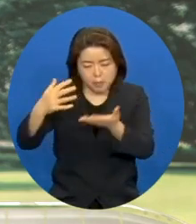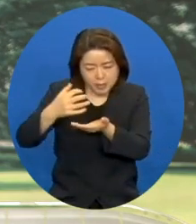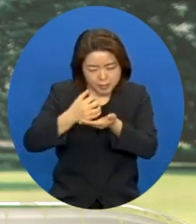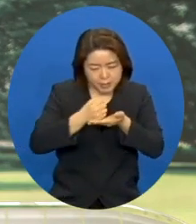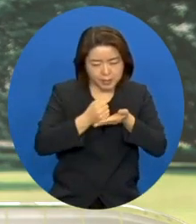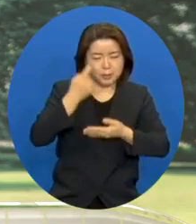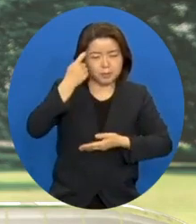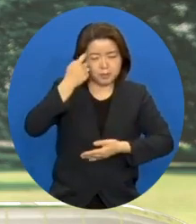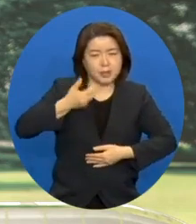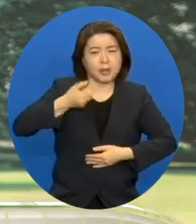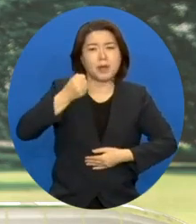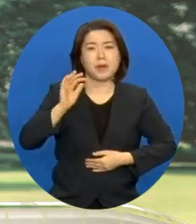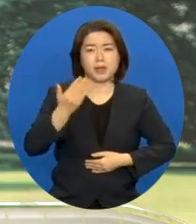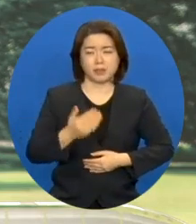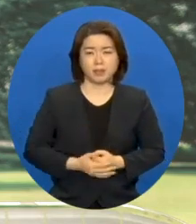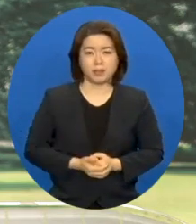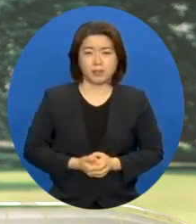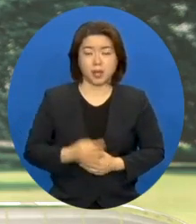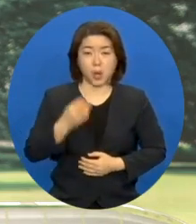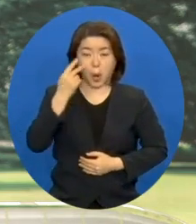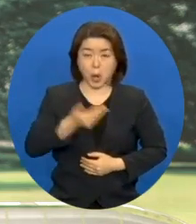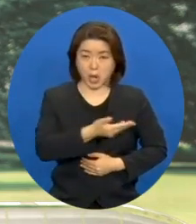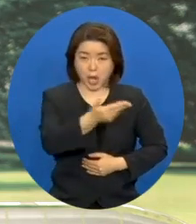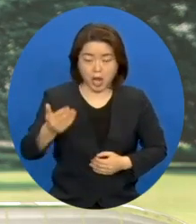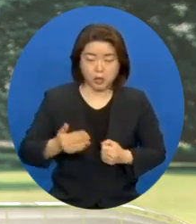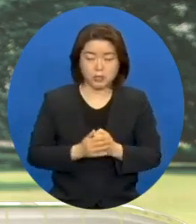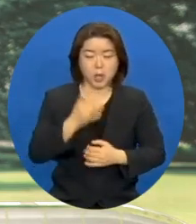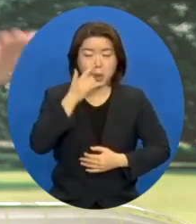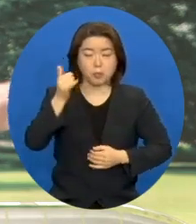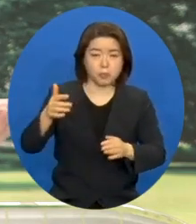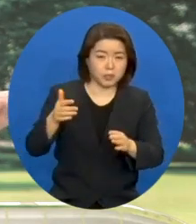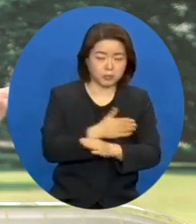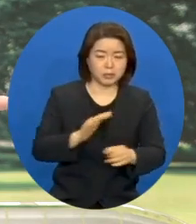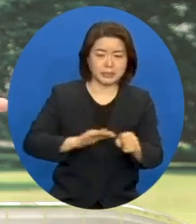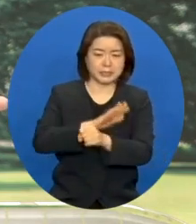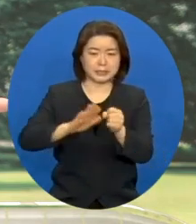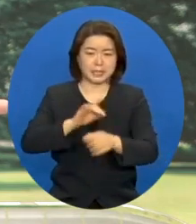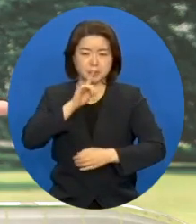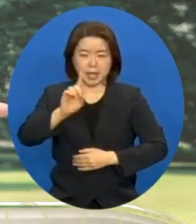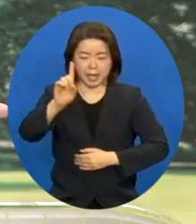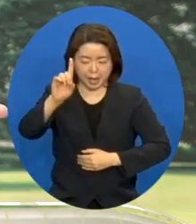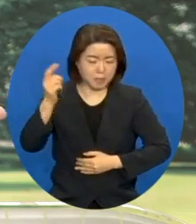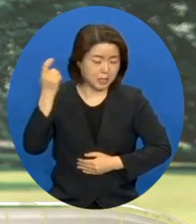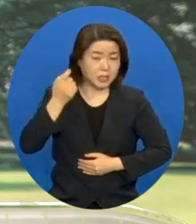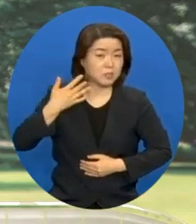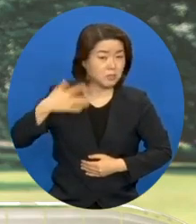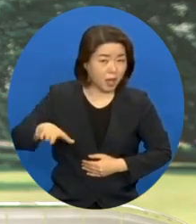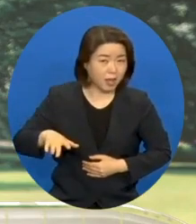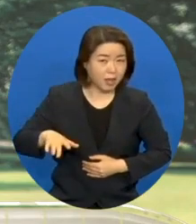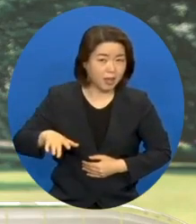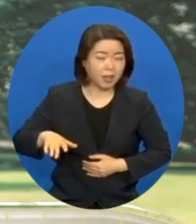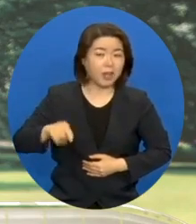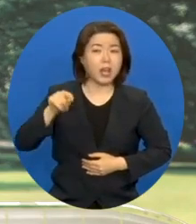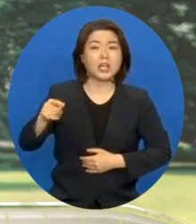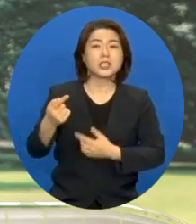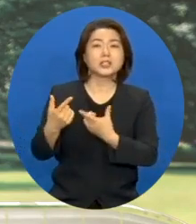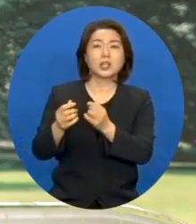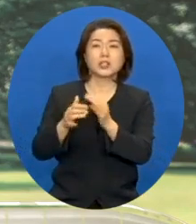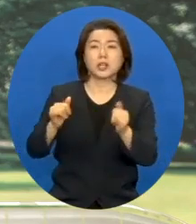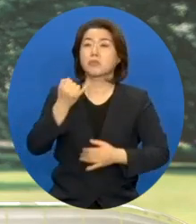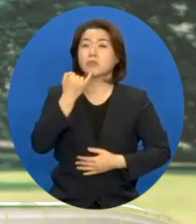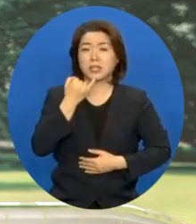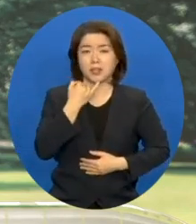합니다. 혹시 여러분이 부모님으로부터 사랑한다는 말 한마디 제대로 못 들어봤다 그런 분이라도